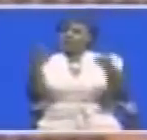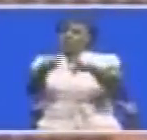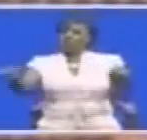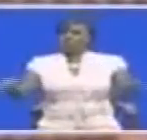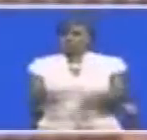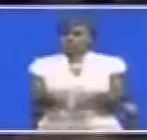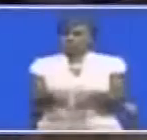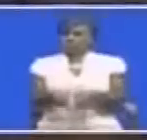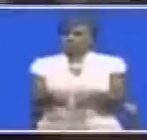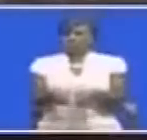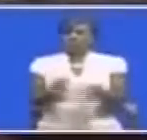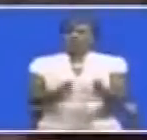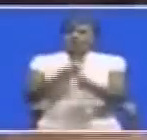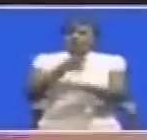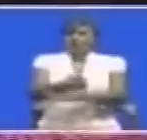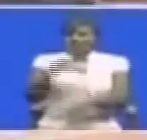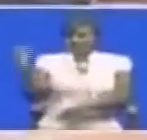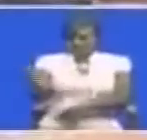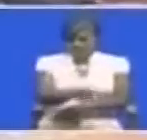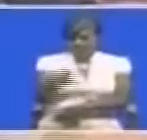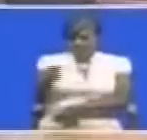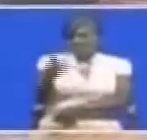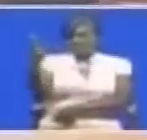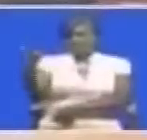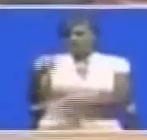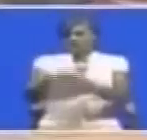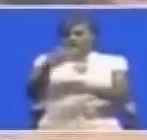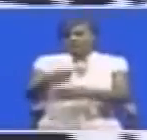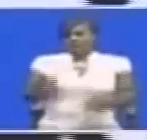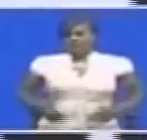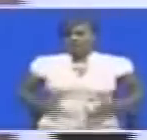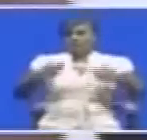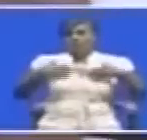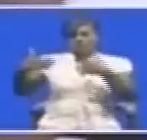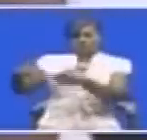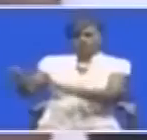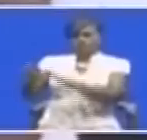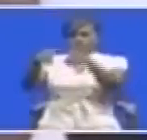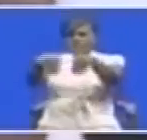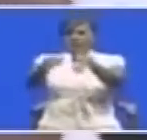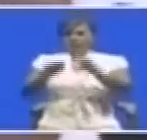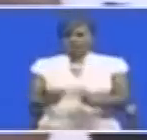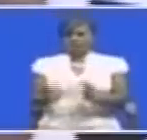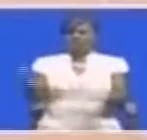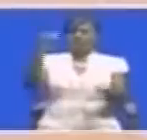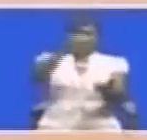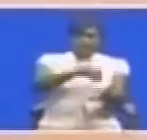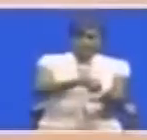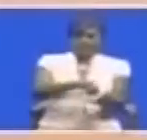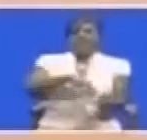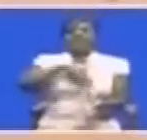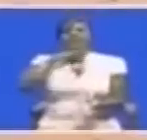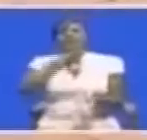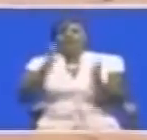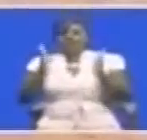cha Chiromo kwa zaidi ya miezi minne. Baada ya kufukuliwa kwa maiti hiyo, mazishi yalifanyika tena kumzika marehemu